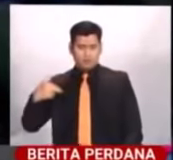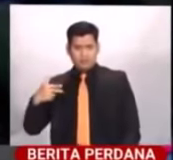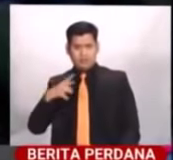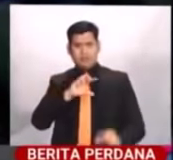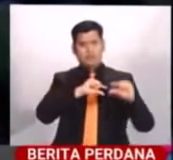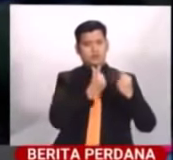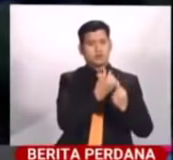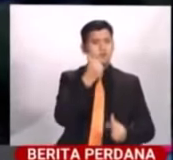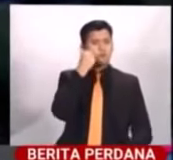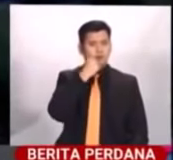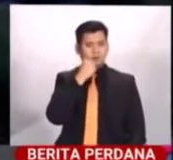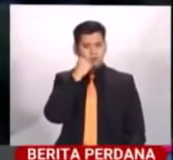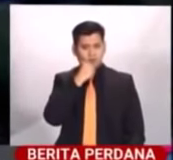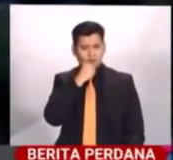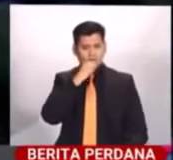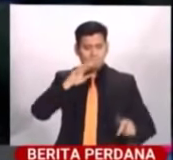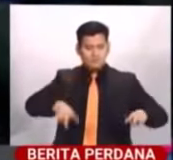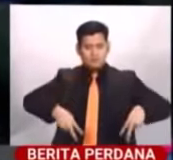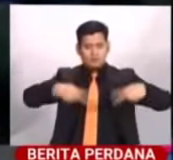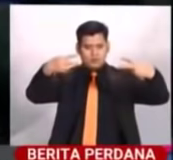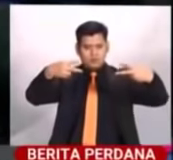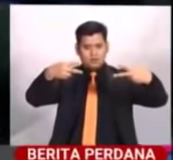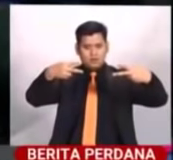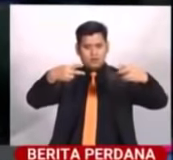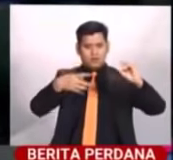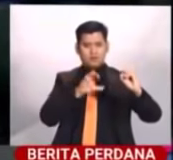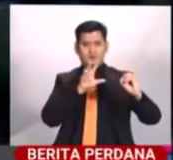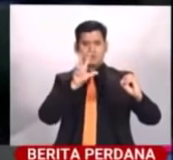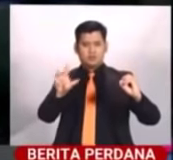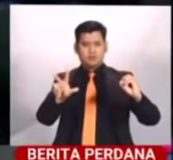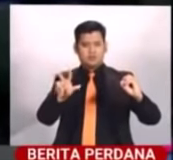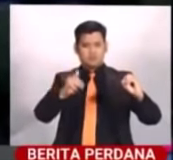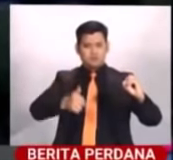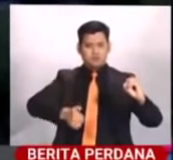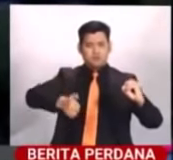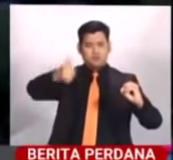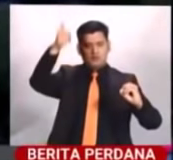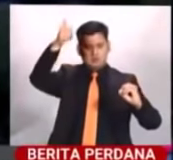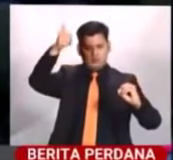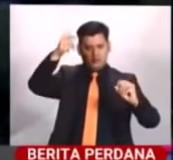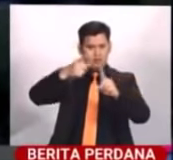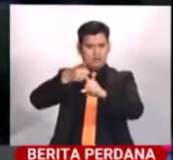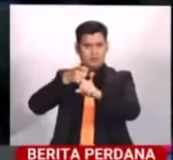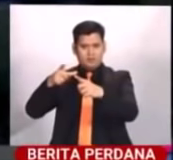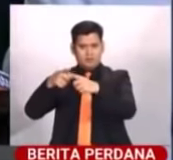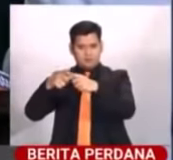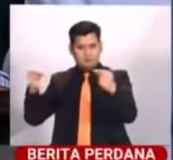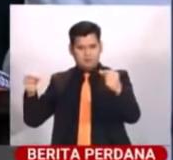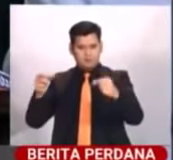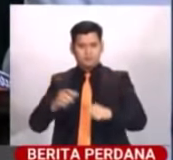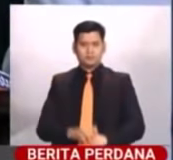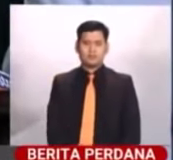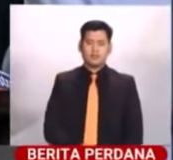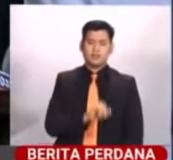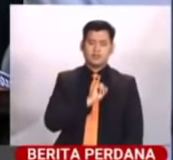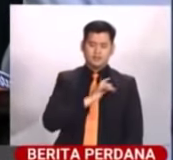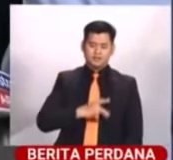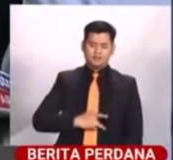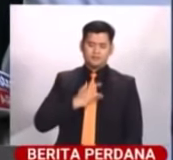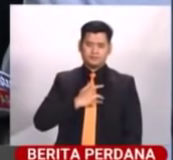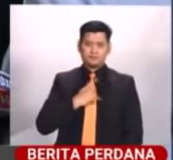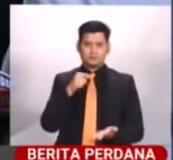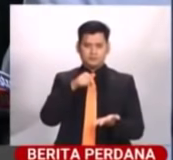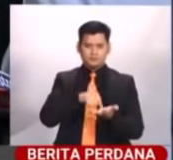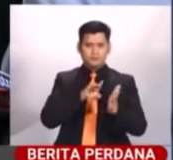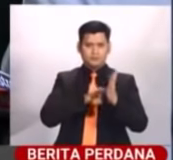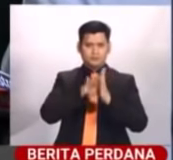wanita pula mara ke separuh akhir sebelum tumpas 0-3 kepada juara kejohanan Jepun. Saya rasa ini merupakan